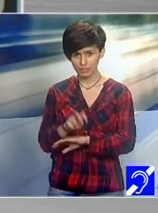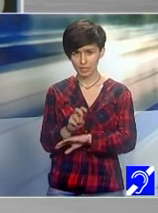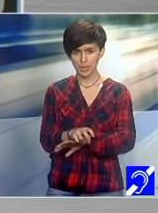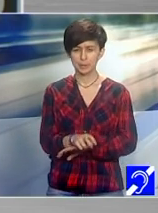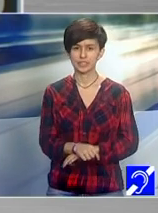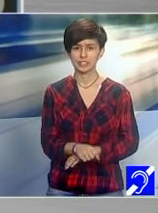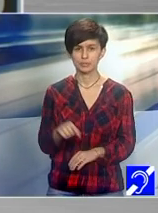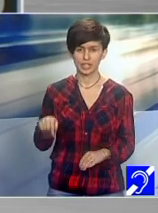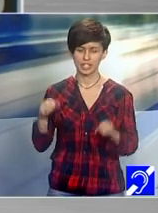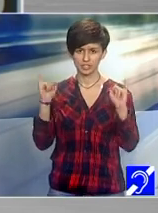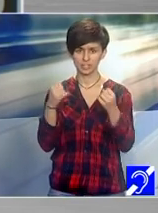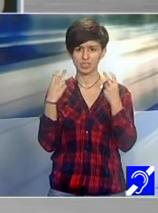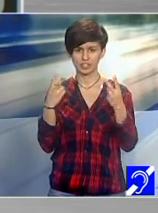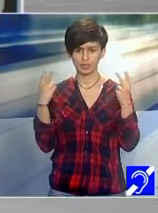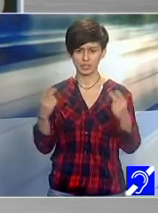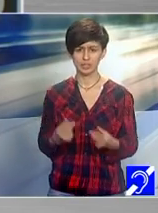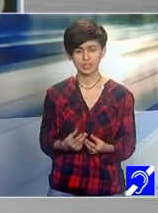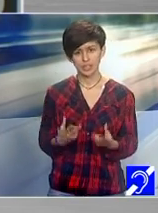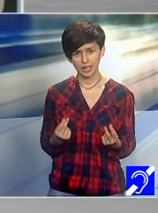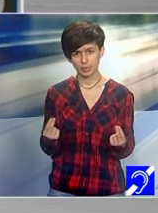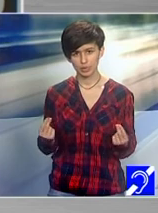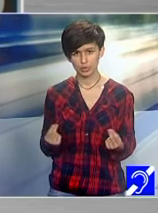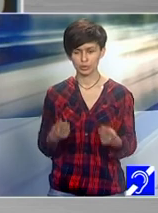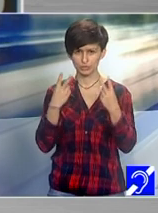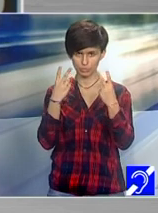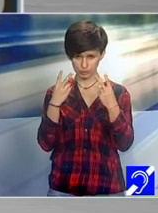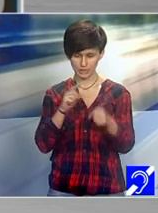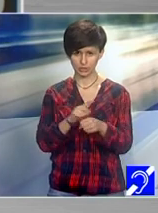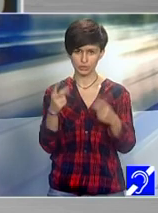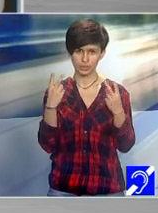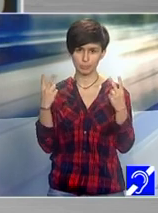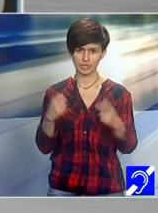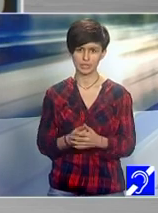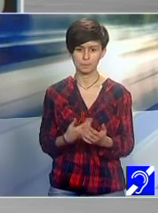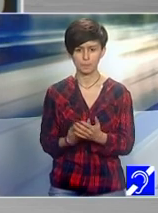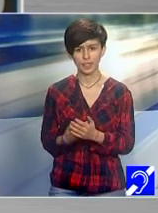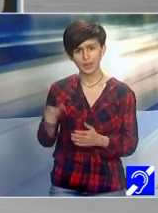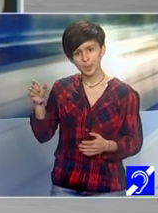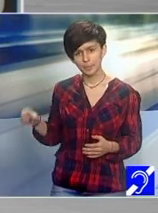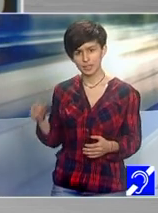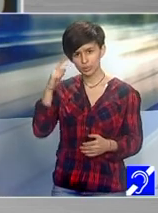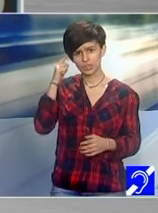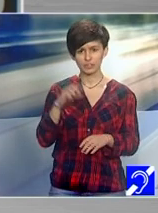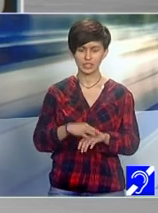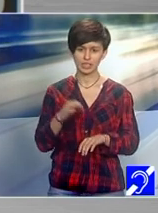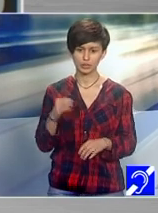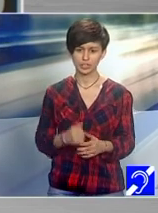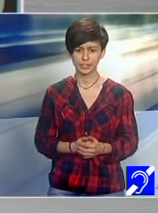evenimente are multiple dimensiuni. În plus, pentru inventatorii pe care